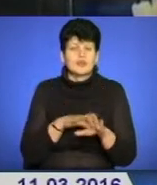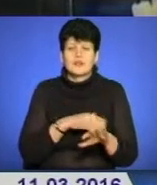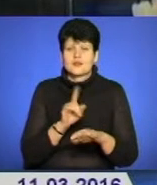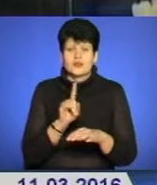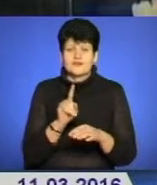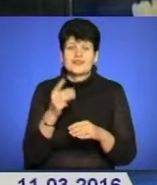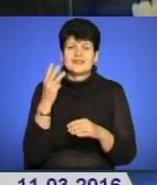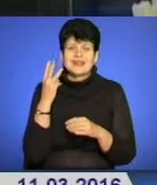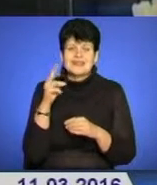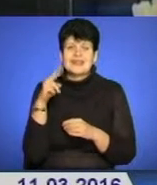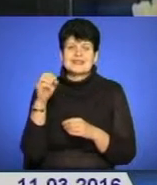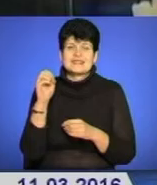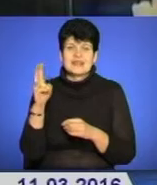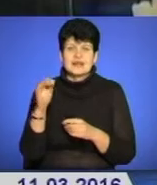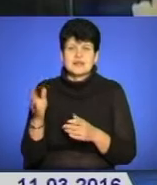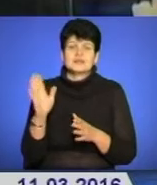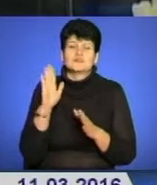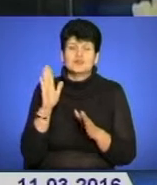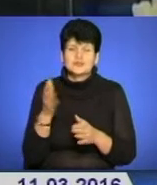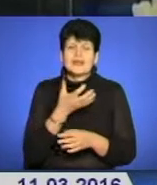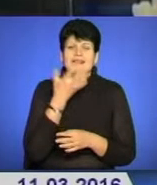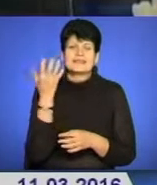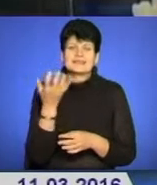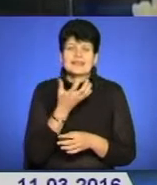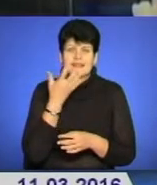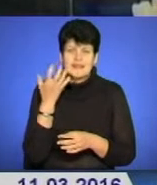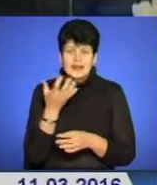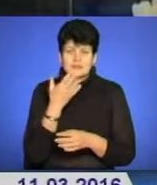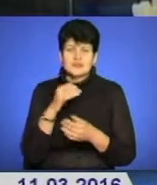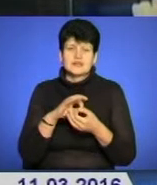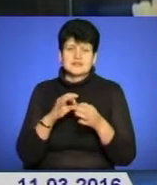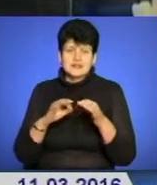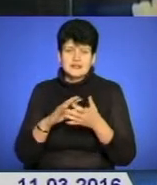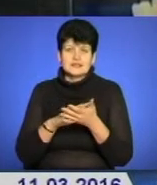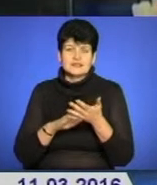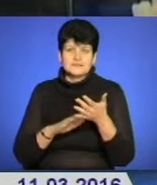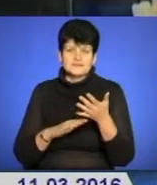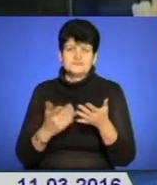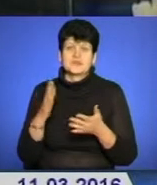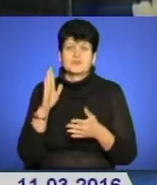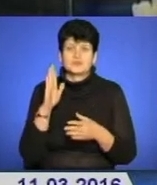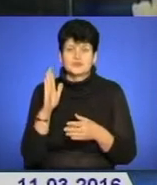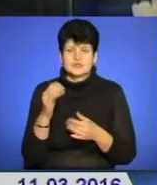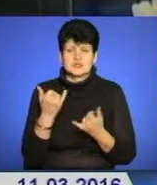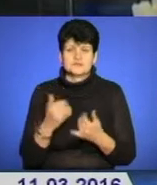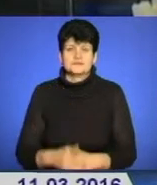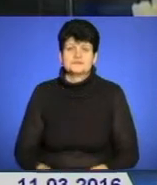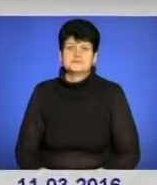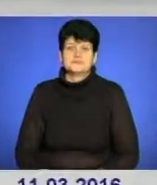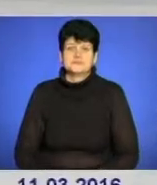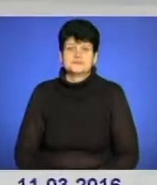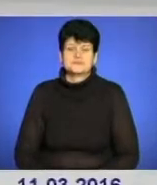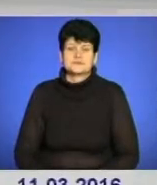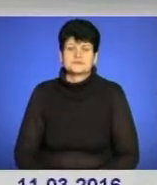Третя декада березня принесе потепління. Більш детальний прогноз погоди на найбільш прихливий місяць у році у сюжеті.